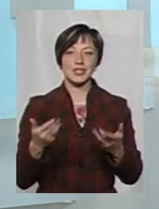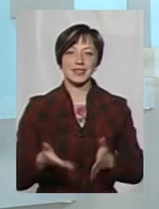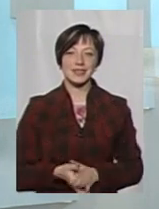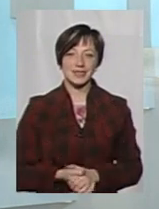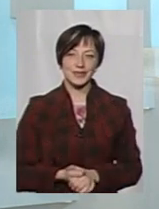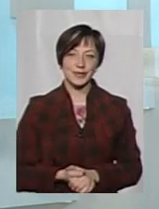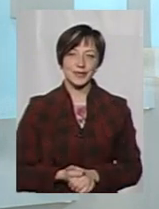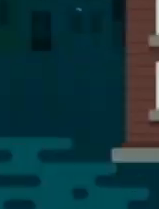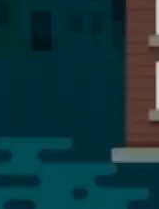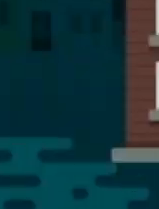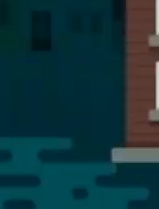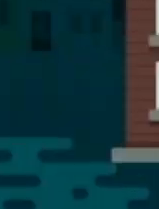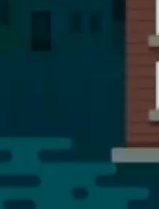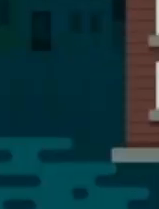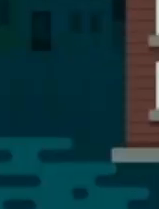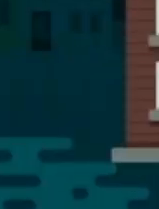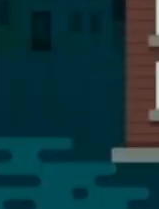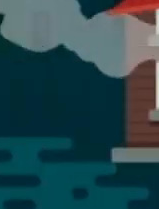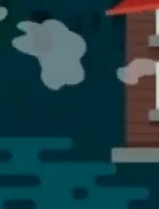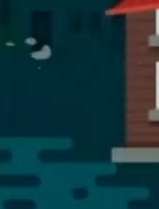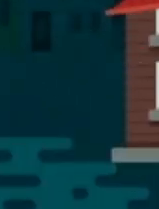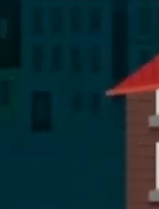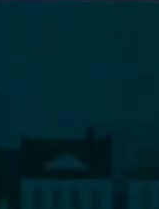Дякую. Дякую.